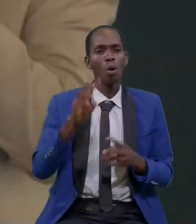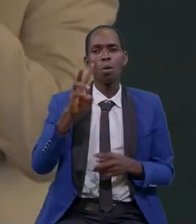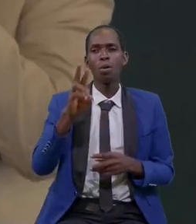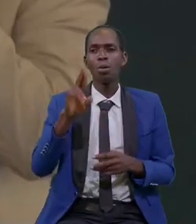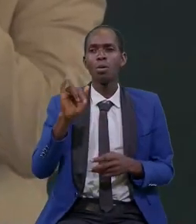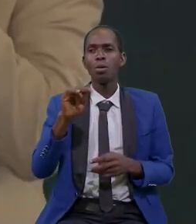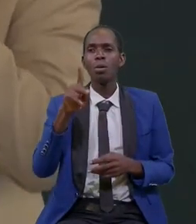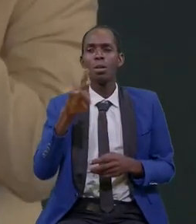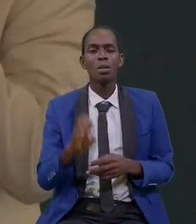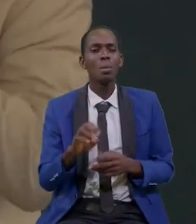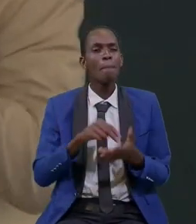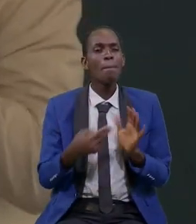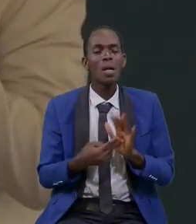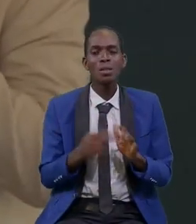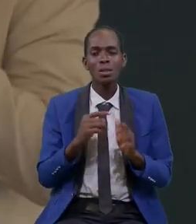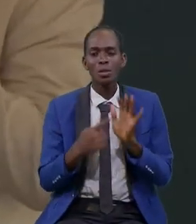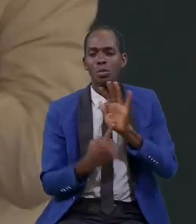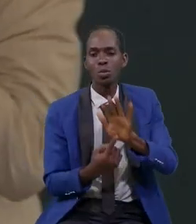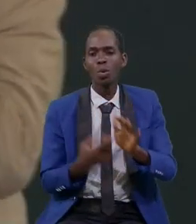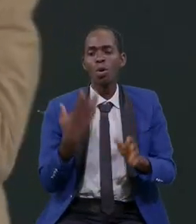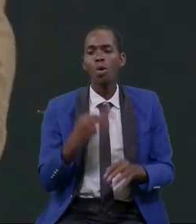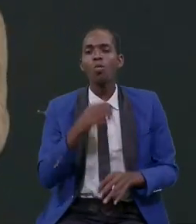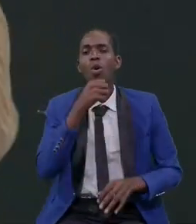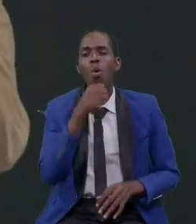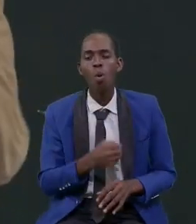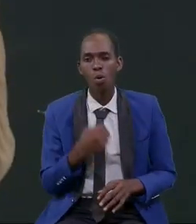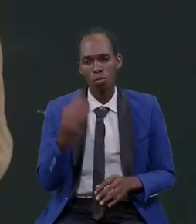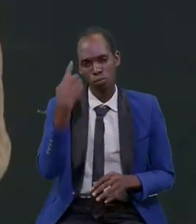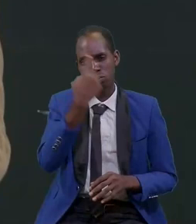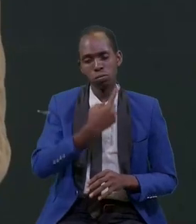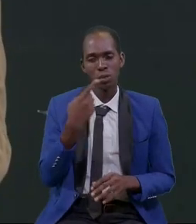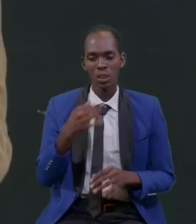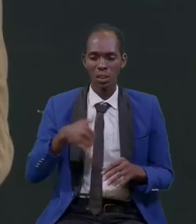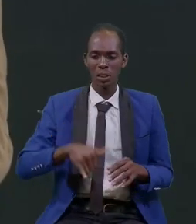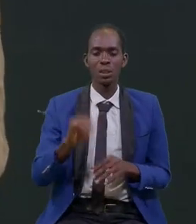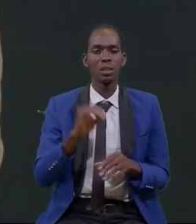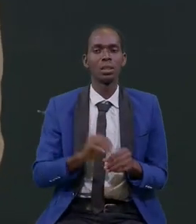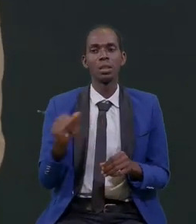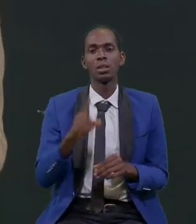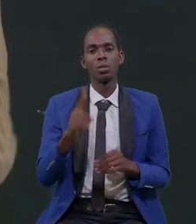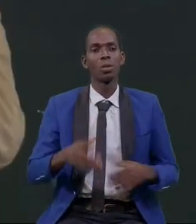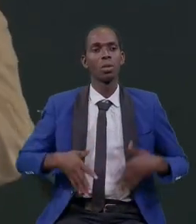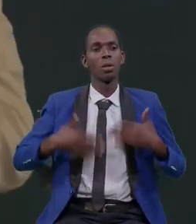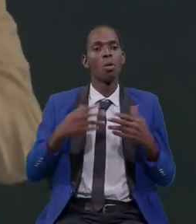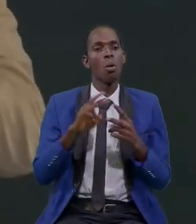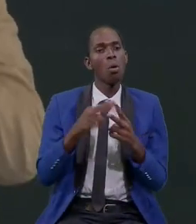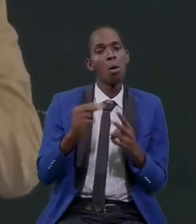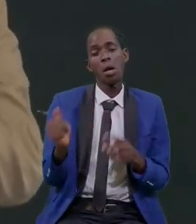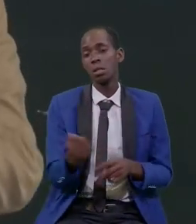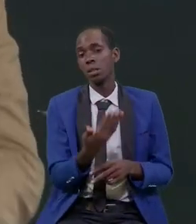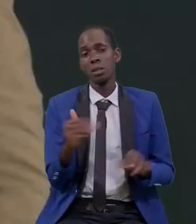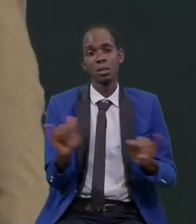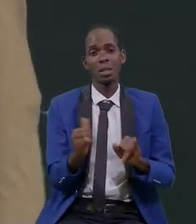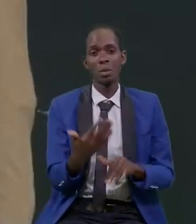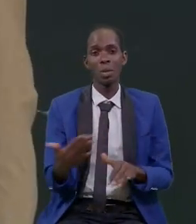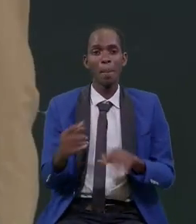Ce sont les signes du vieil homme dans la vie de quelqu'un ou quelque chose de pareil.